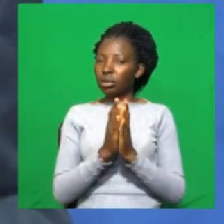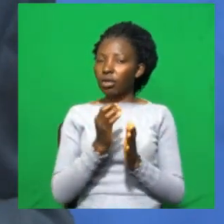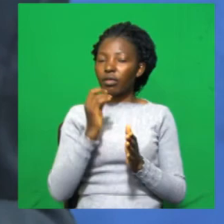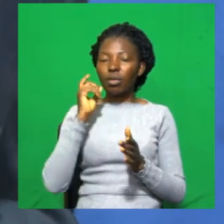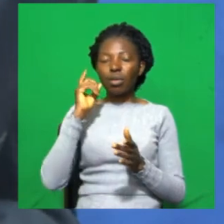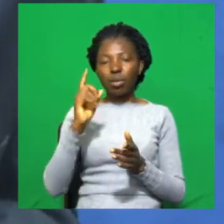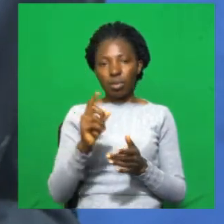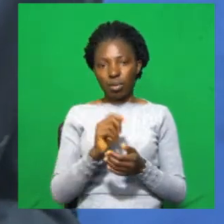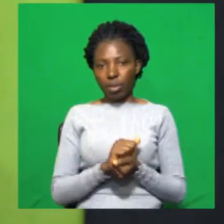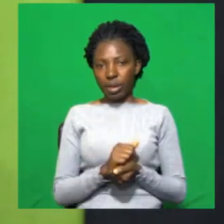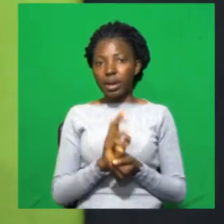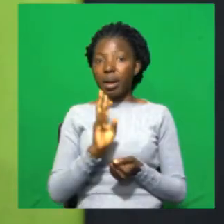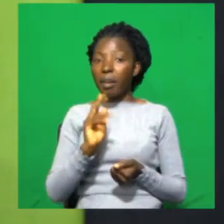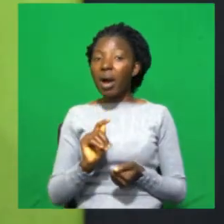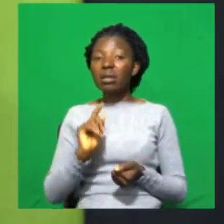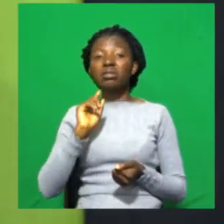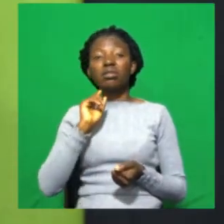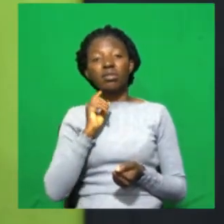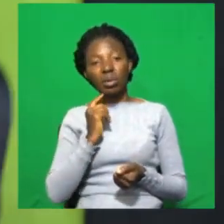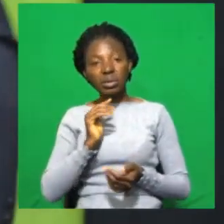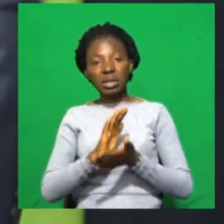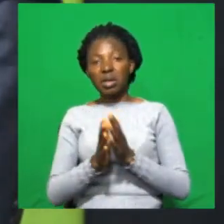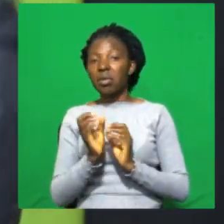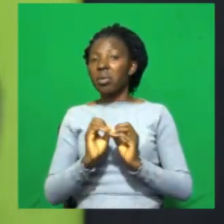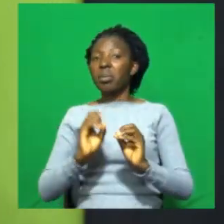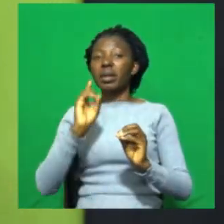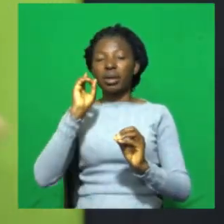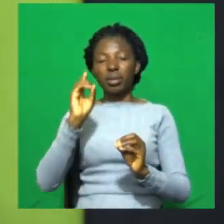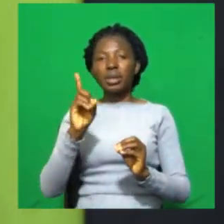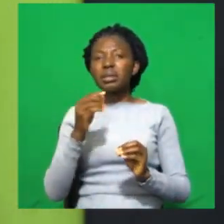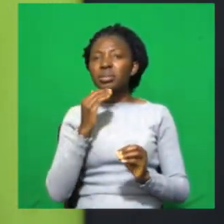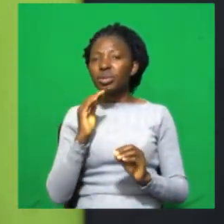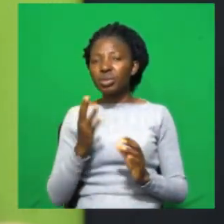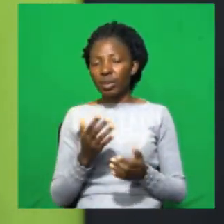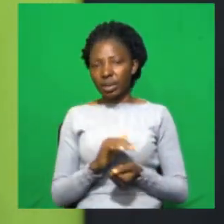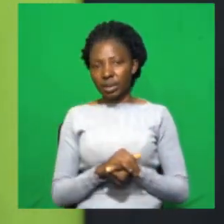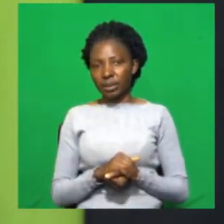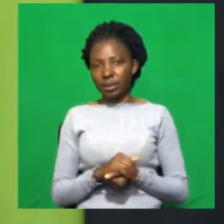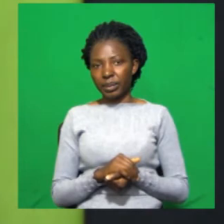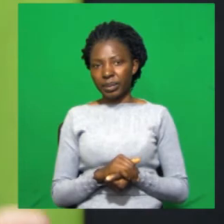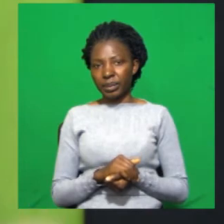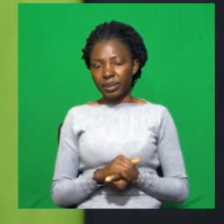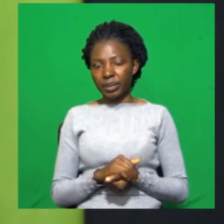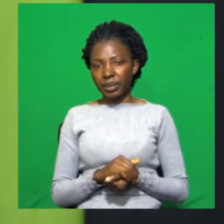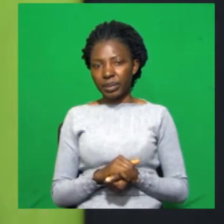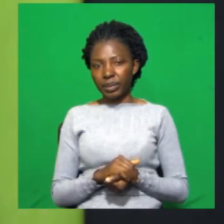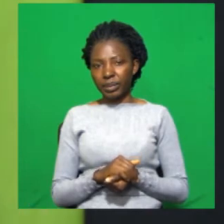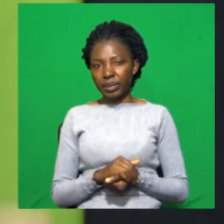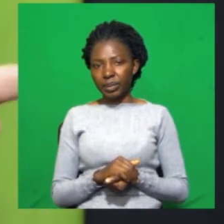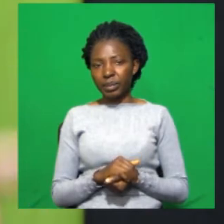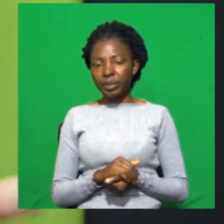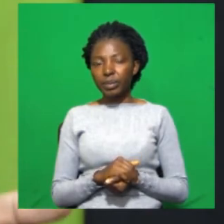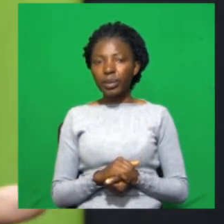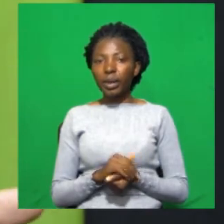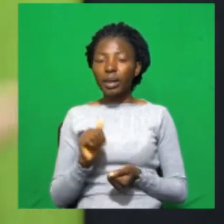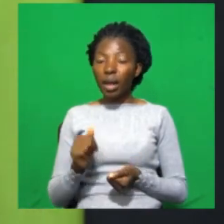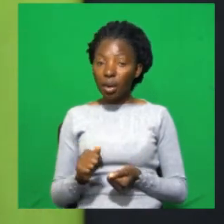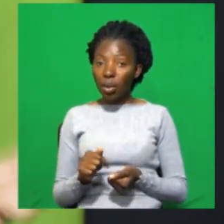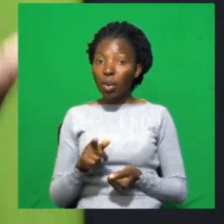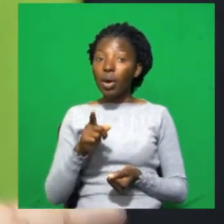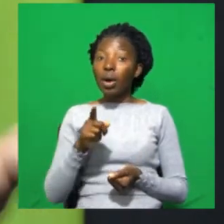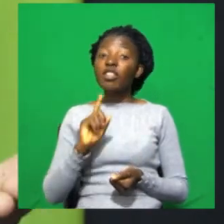Ndo definition iri kubuda panapa. Saka iri kurevei pastor? Because ndauda kubvunza mubvunzo nguva dzedu dzaakufamba. Ndabva ndanyora kuti